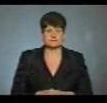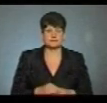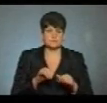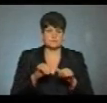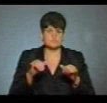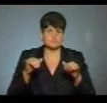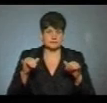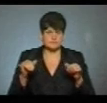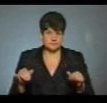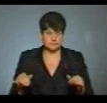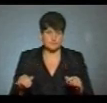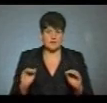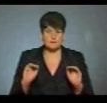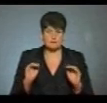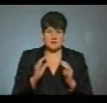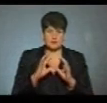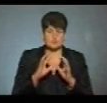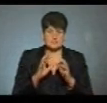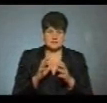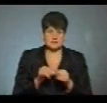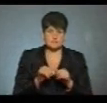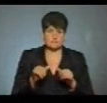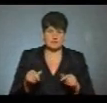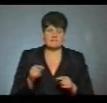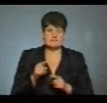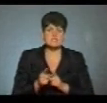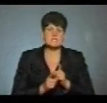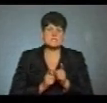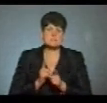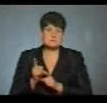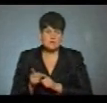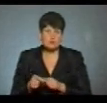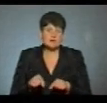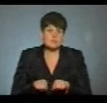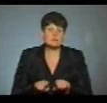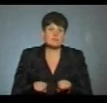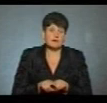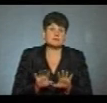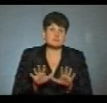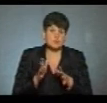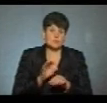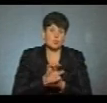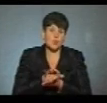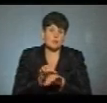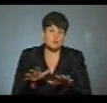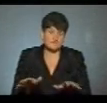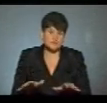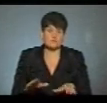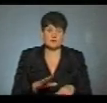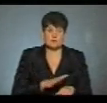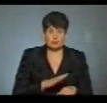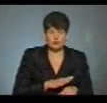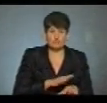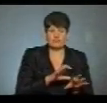еволюція. Розумієте, мікросвіт еволюціонує, він видозмінюється, і отак це сталося і з коронавірусом. Тобто він циркулював в